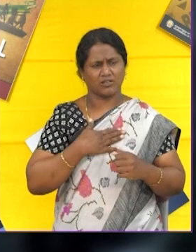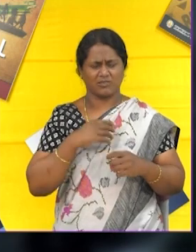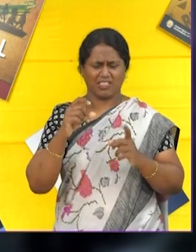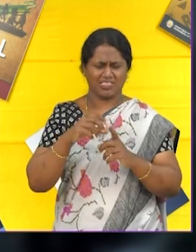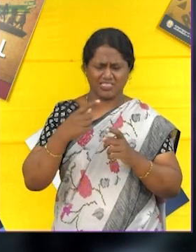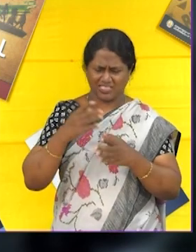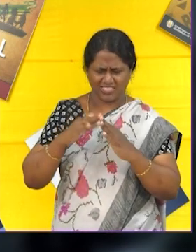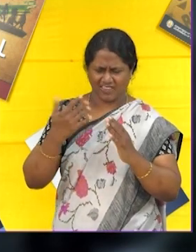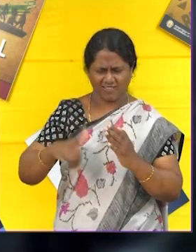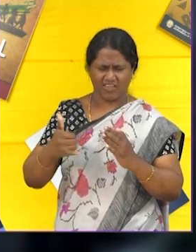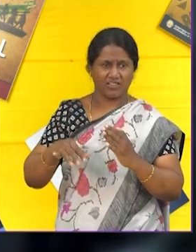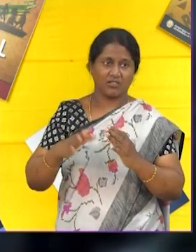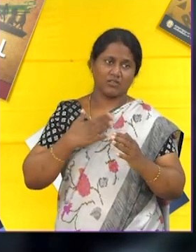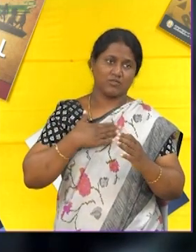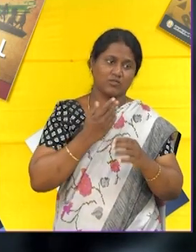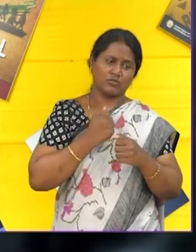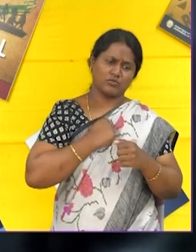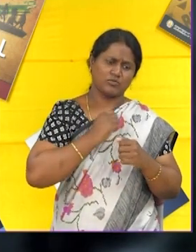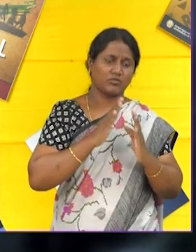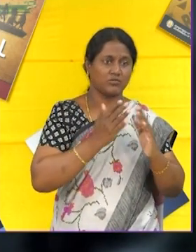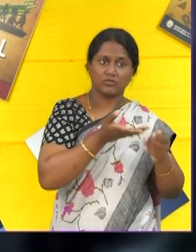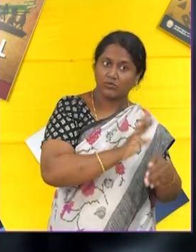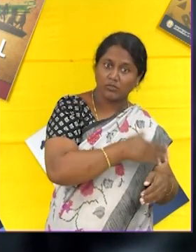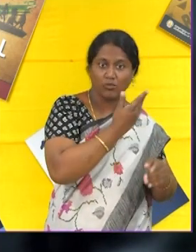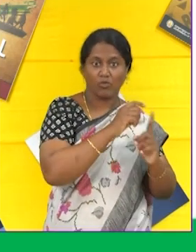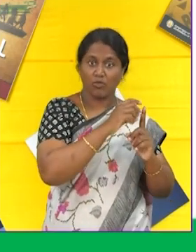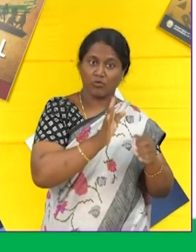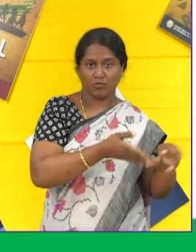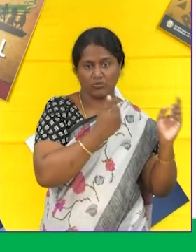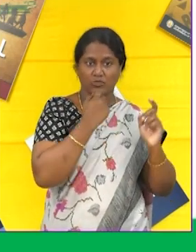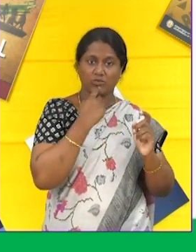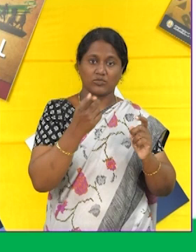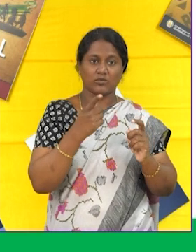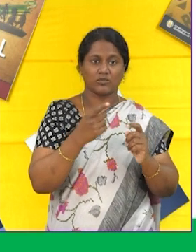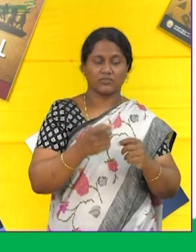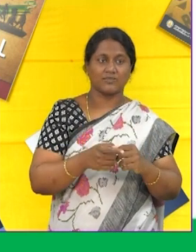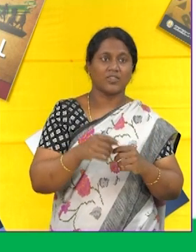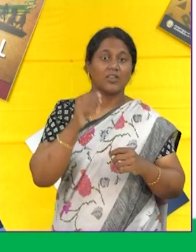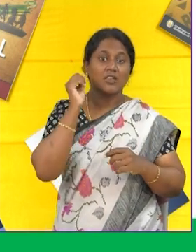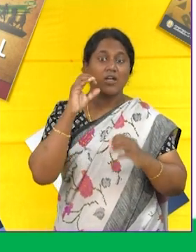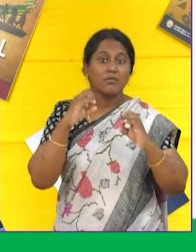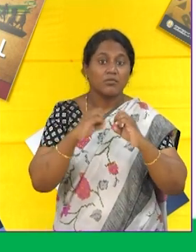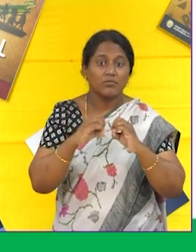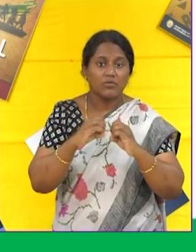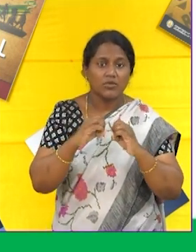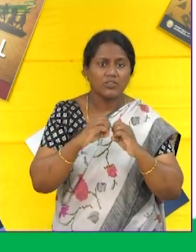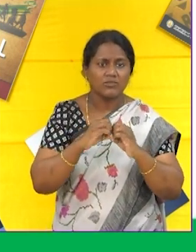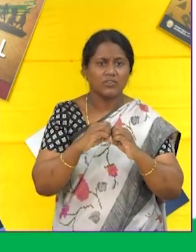வீடை விற்றுட்டு நம்ம பியோரியாவுக்கே போயிடுவோம் அப்படின்னு மிஸ்ஸஸ் போர்ட்வெல் சொல்கிறாங்க. இட் வாஸ் சம்டைம் பிஃபோர் மதர் காட் த்ரூ டு